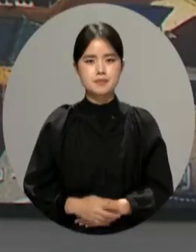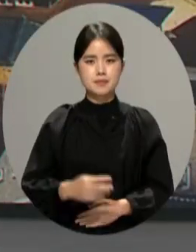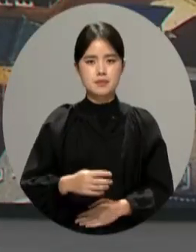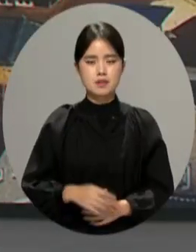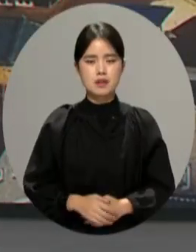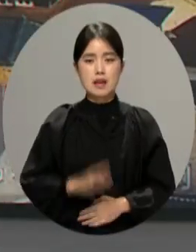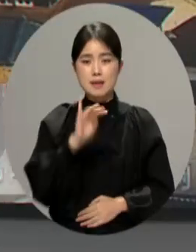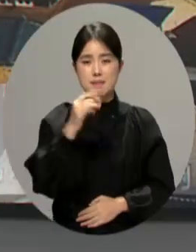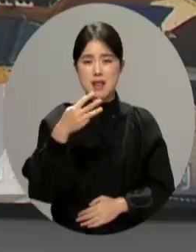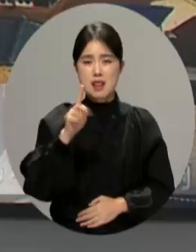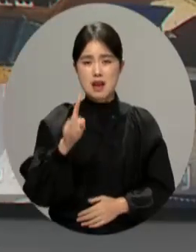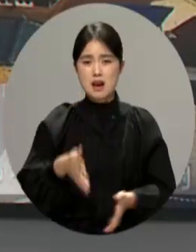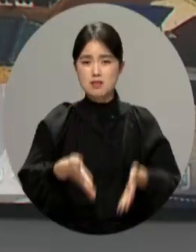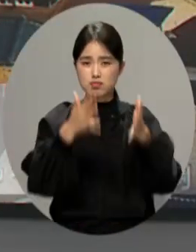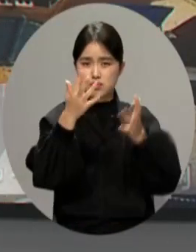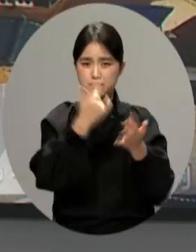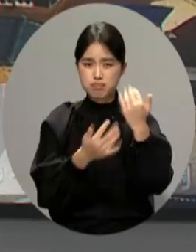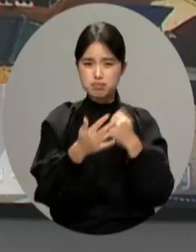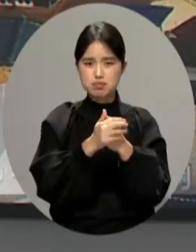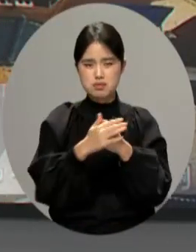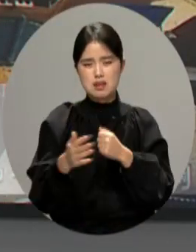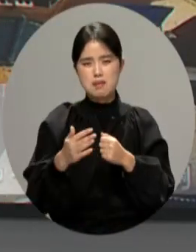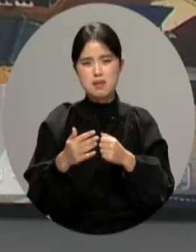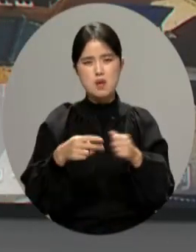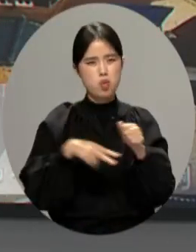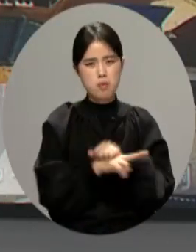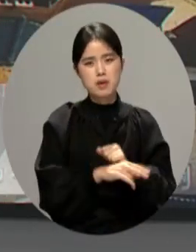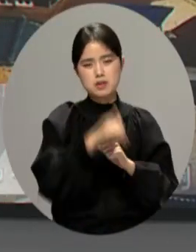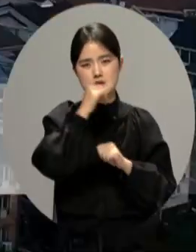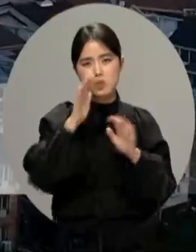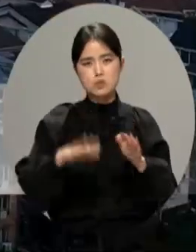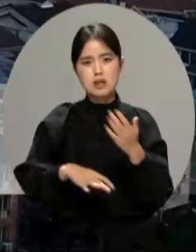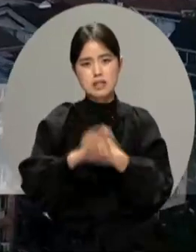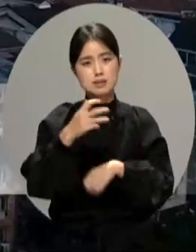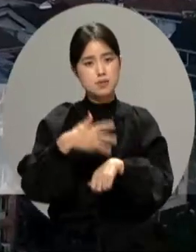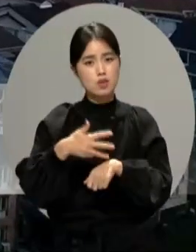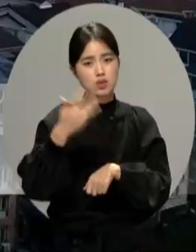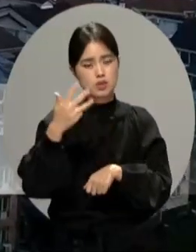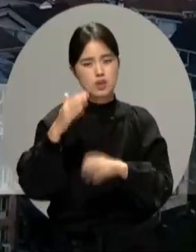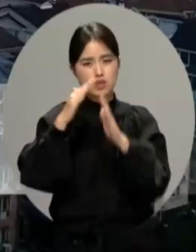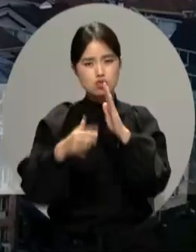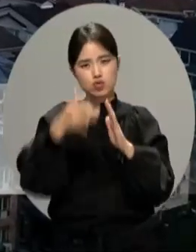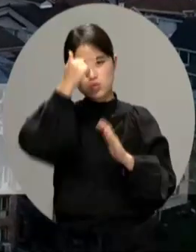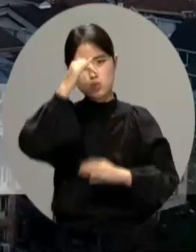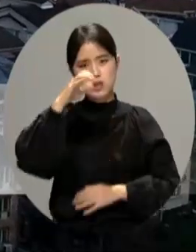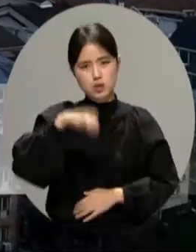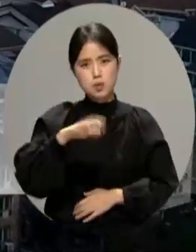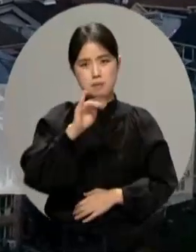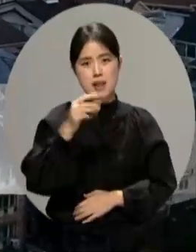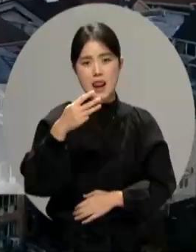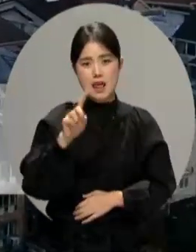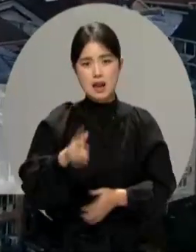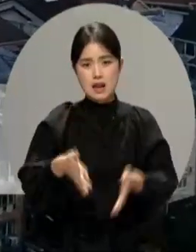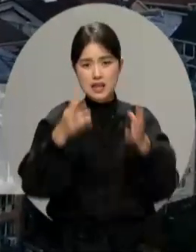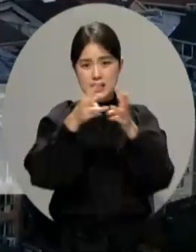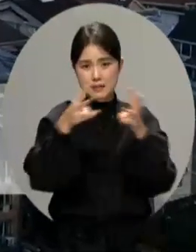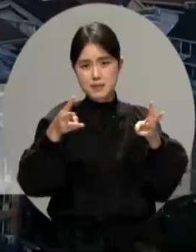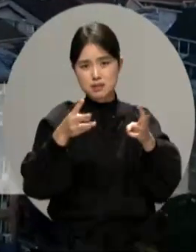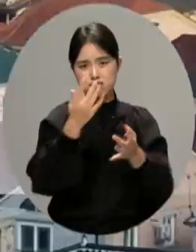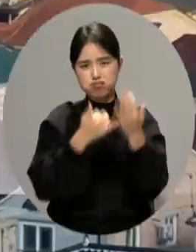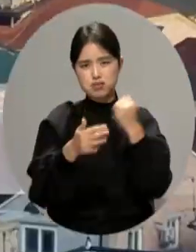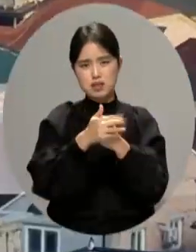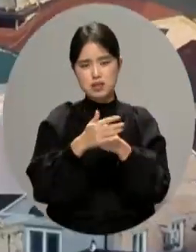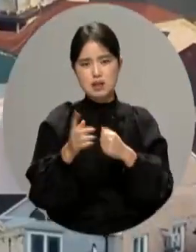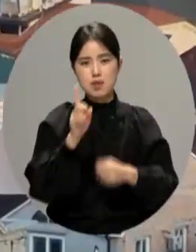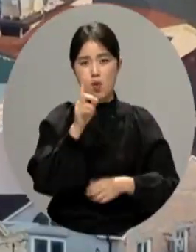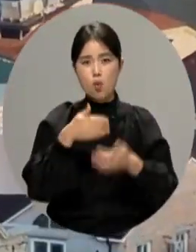다가구 주택에서 불이 나 주민들이 급히 대피했습니다. 오늘 아침 8시쯤 전주 효자동의 다가구 주택 3층에서 불이 나